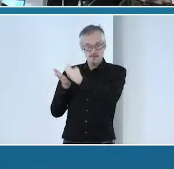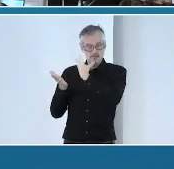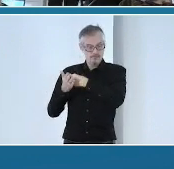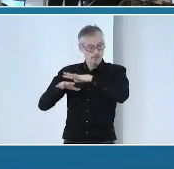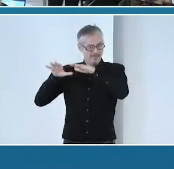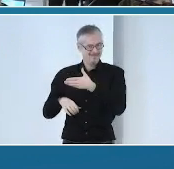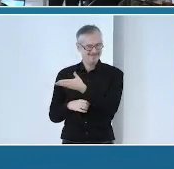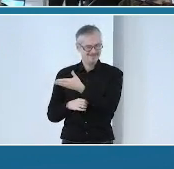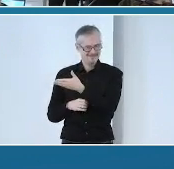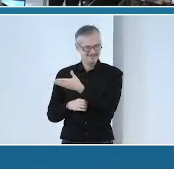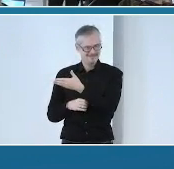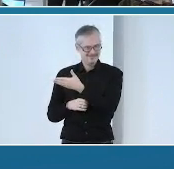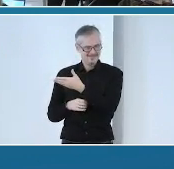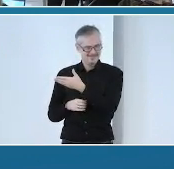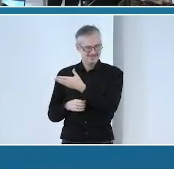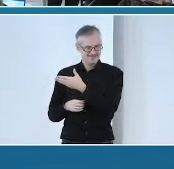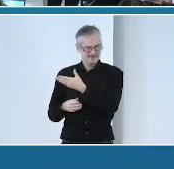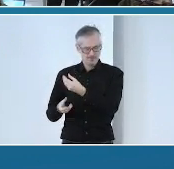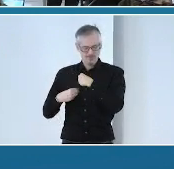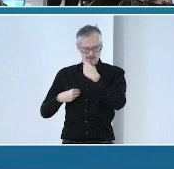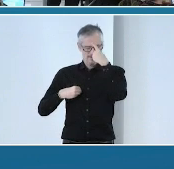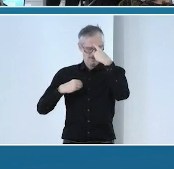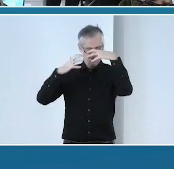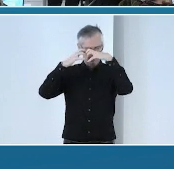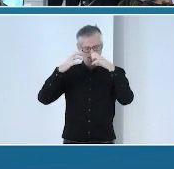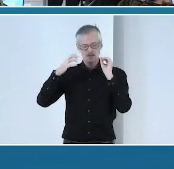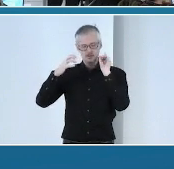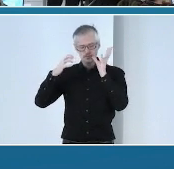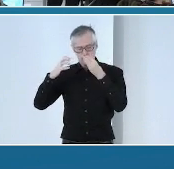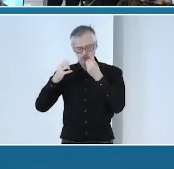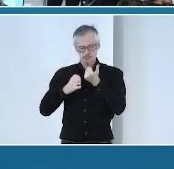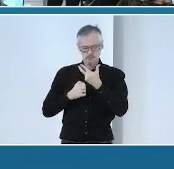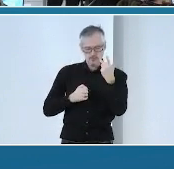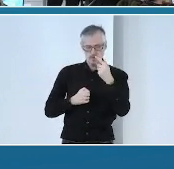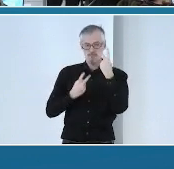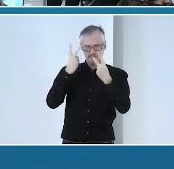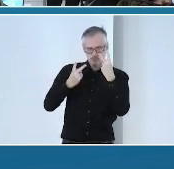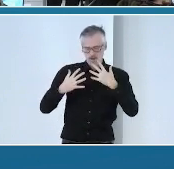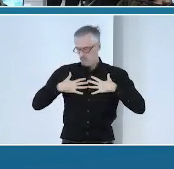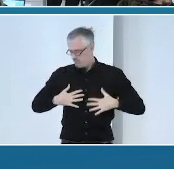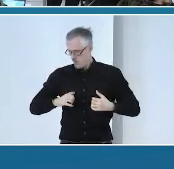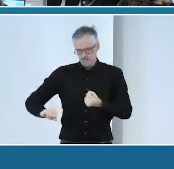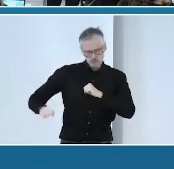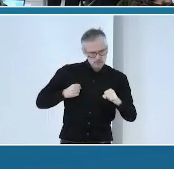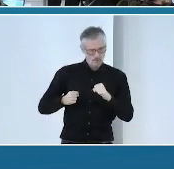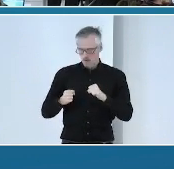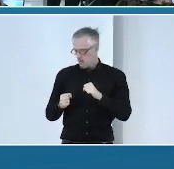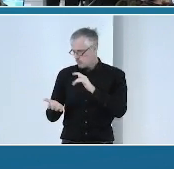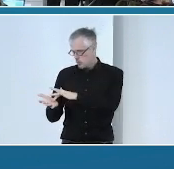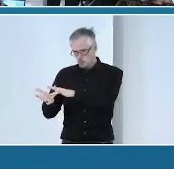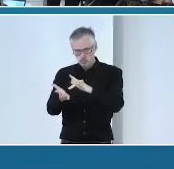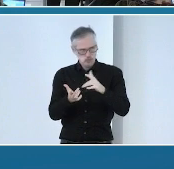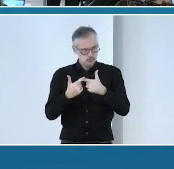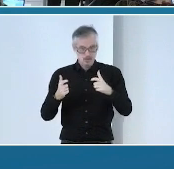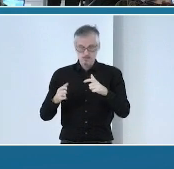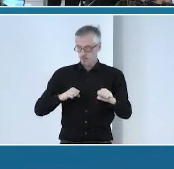vestibulaires sur le cortex somatosensoriel, parce que sur le cortex proprioceptif. Et plus on